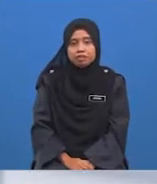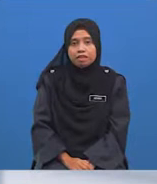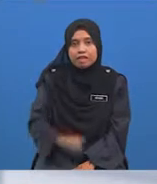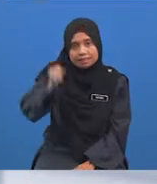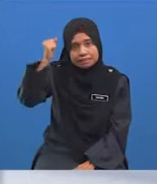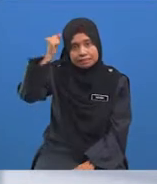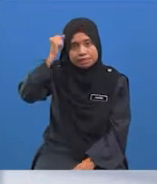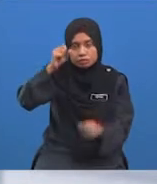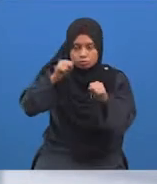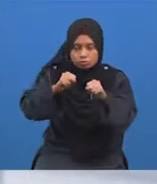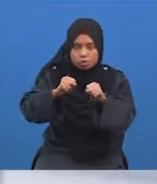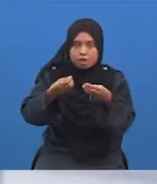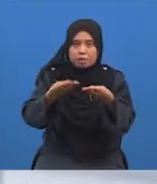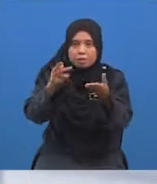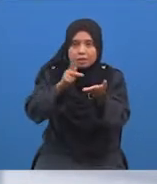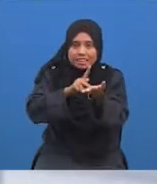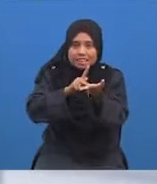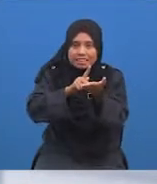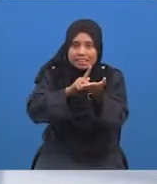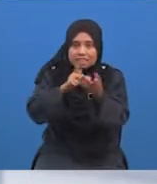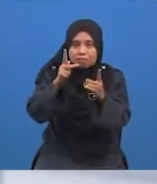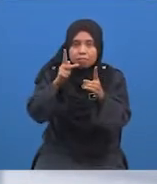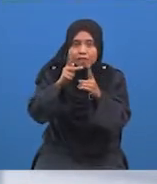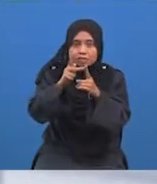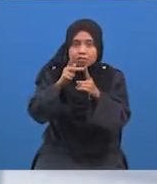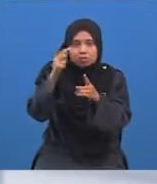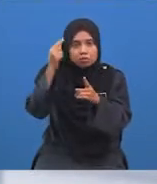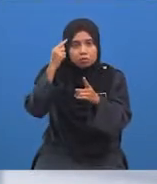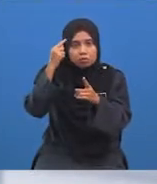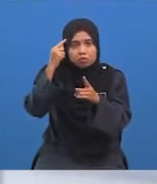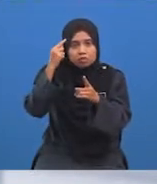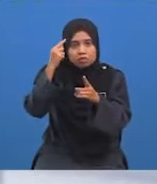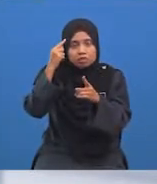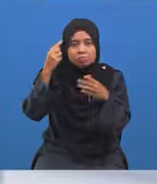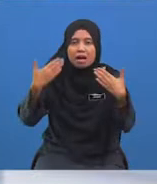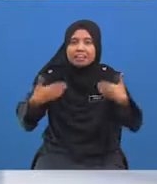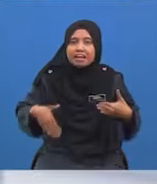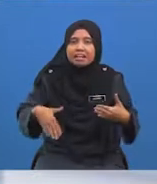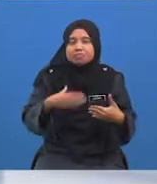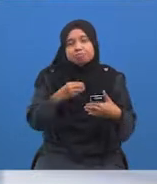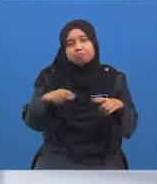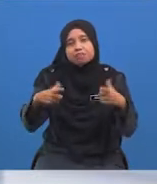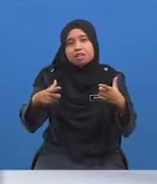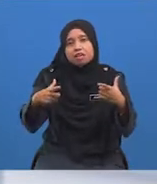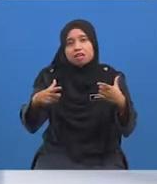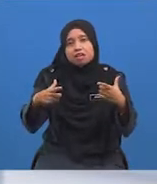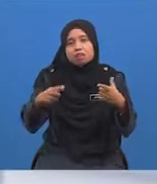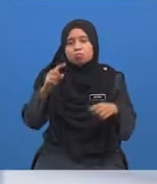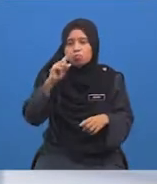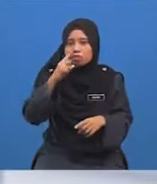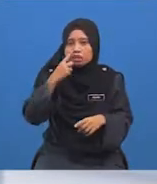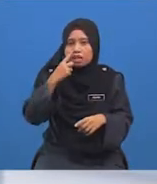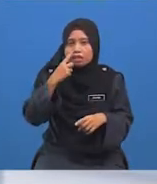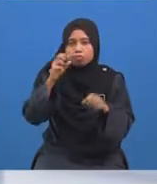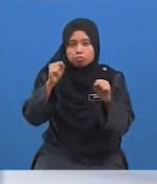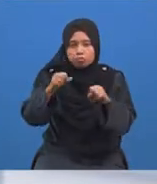Stres boleh memberi kesan kepada psikologi, fisiologi dan gelagat pekerja. Pihak pengurusan organisasi